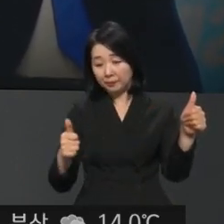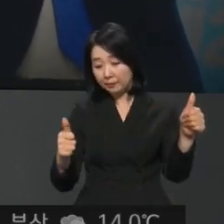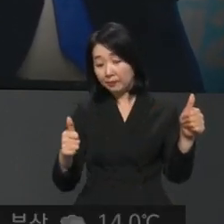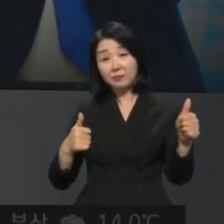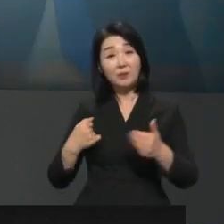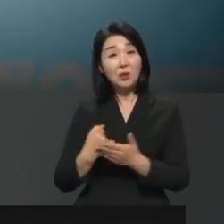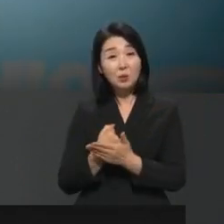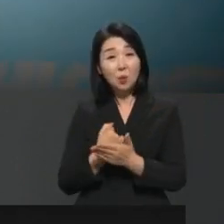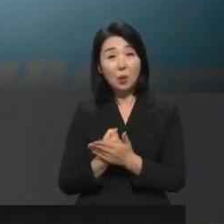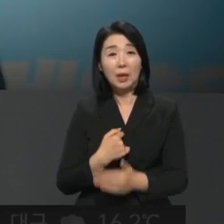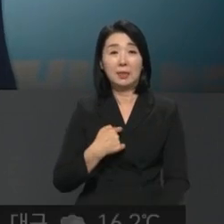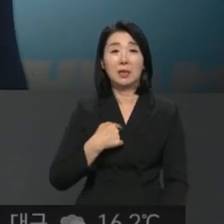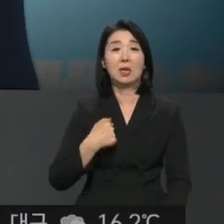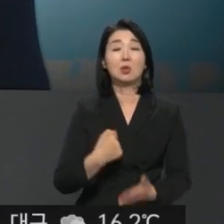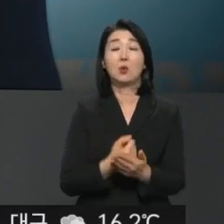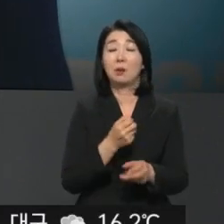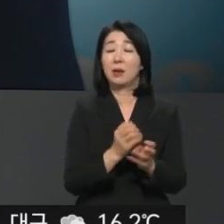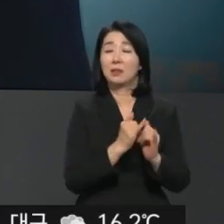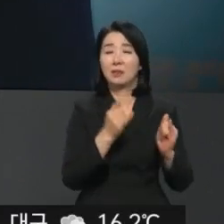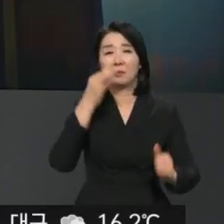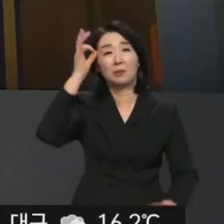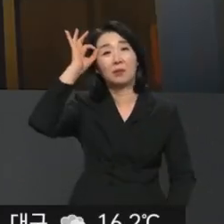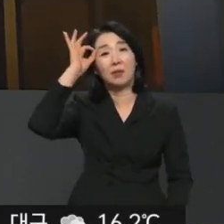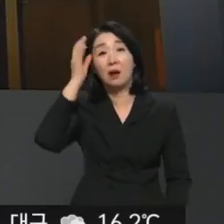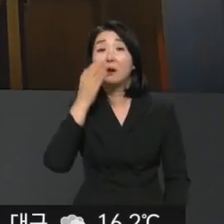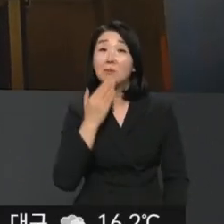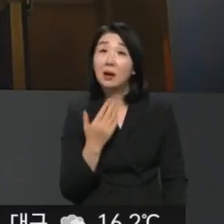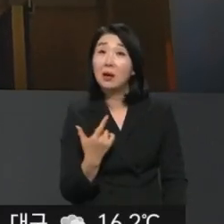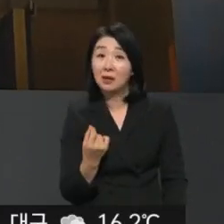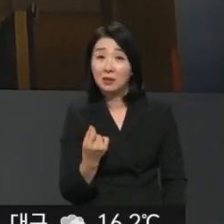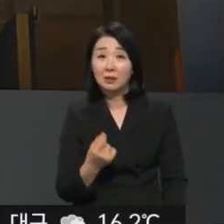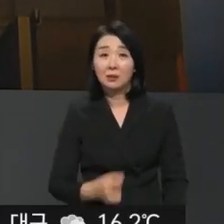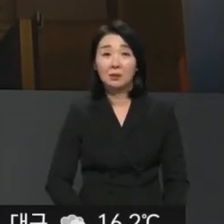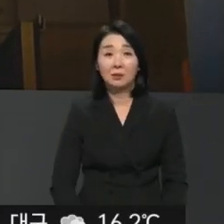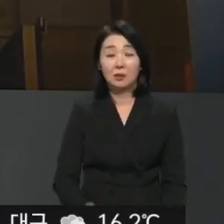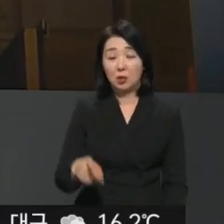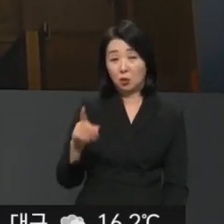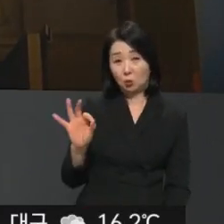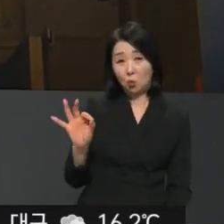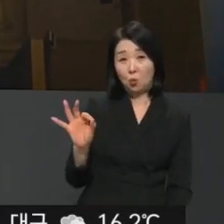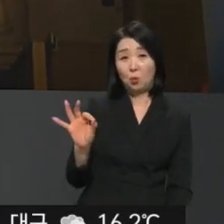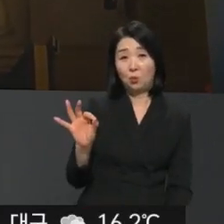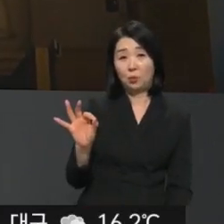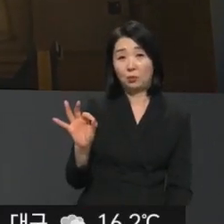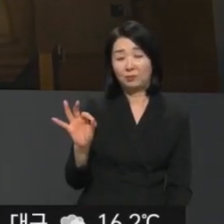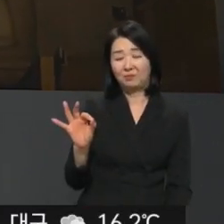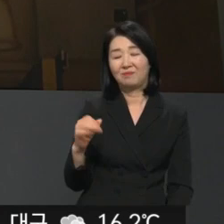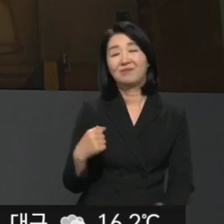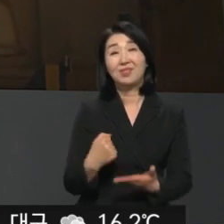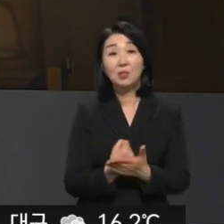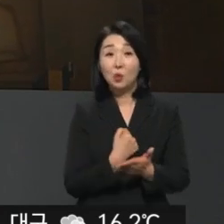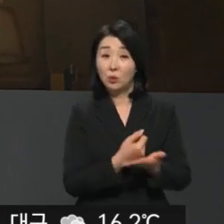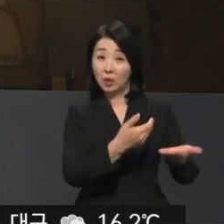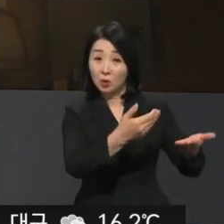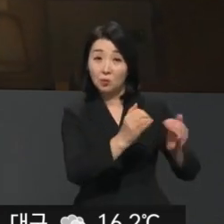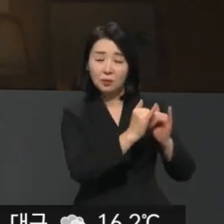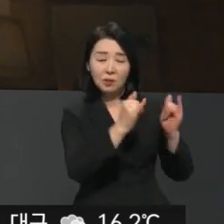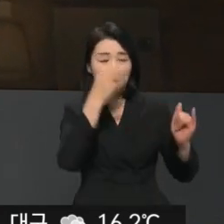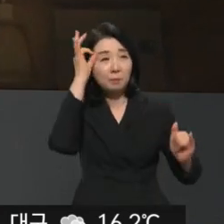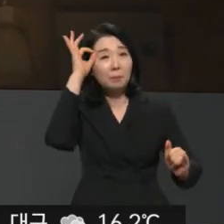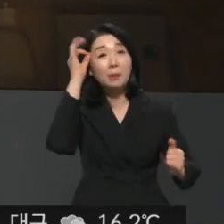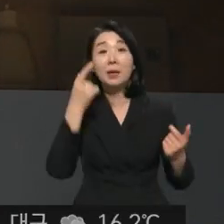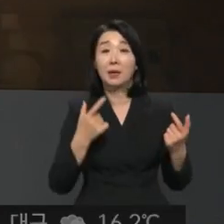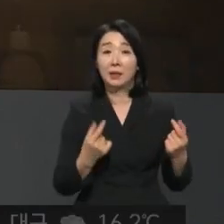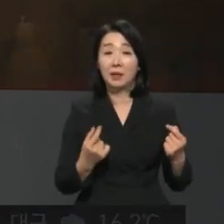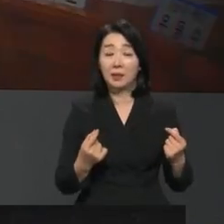서운하면 자신이 서운하게 만든 사람들도 떠오르는 게 인지상정입니다. 송 전 대표도 본인이 서운하게 한 사람들이 떠올랐나